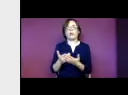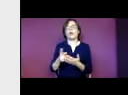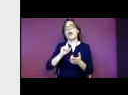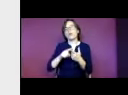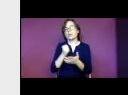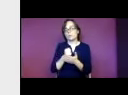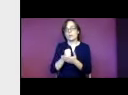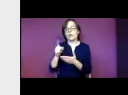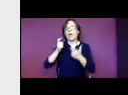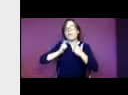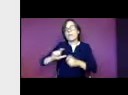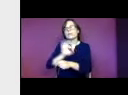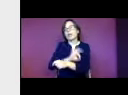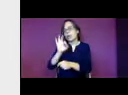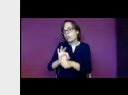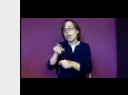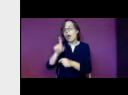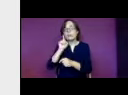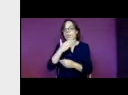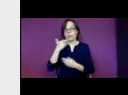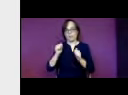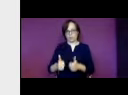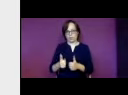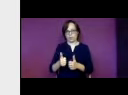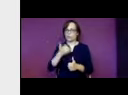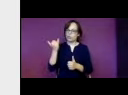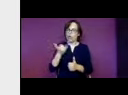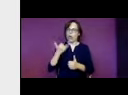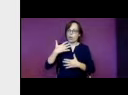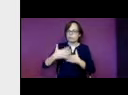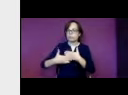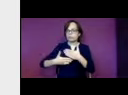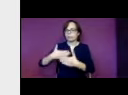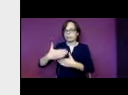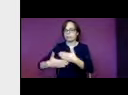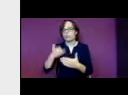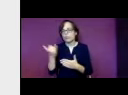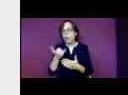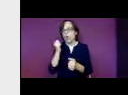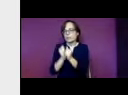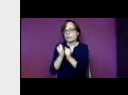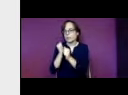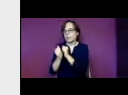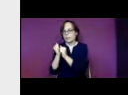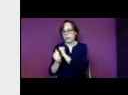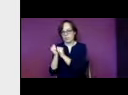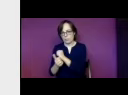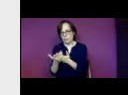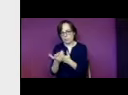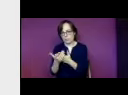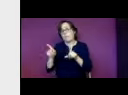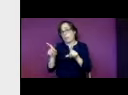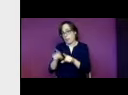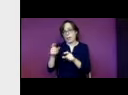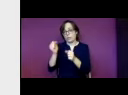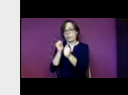jest ciągły proces. Ona podlega ciągłym zmianom, które są z kolei efektem zmian też